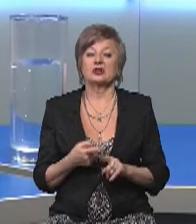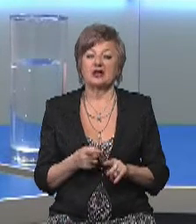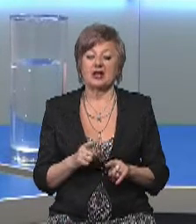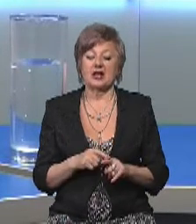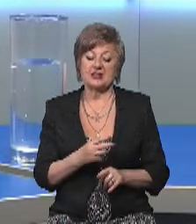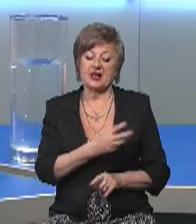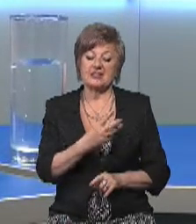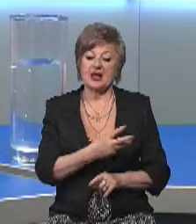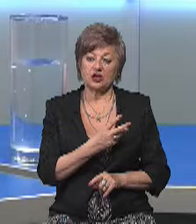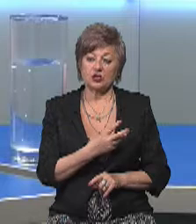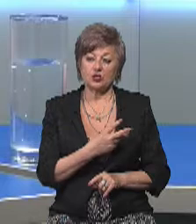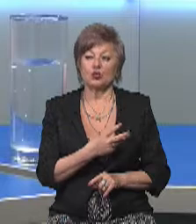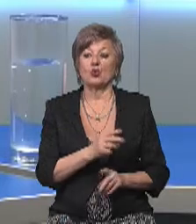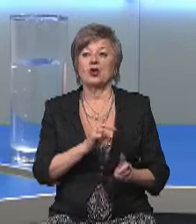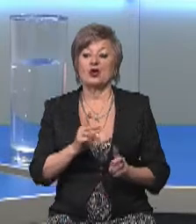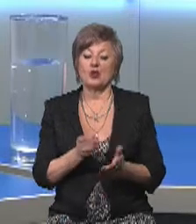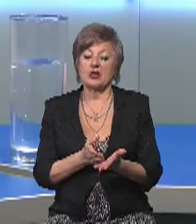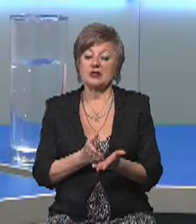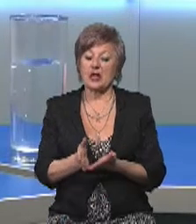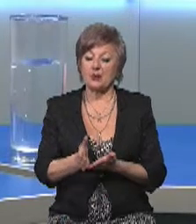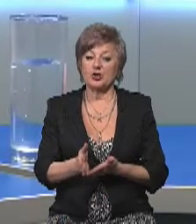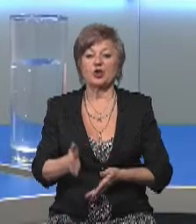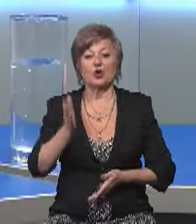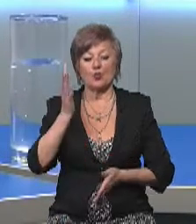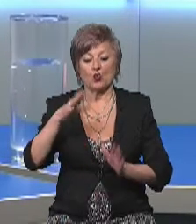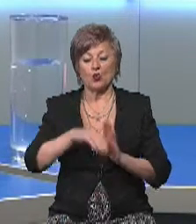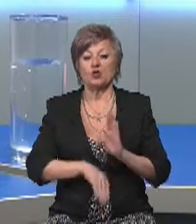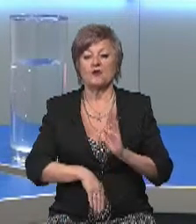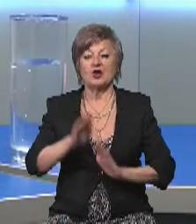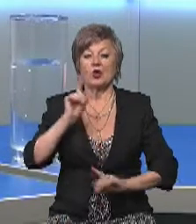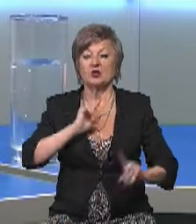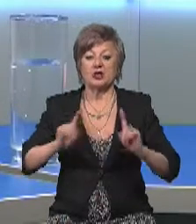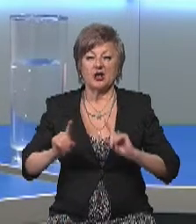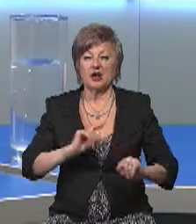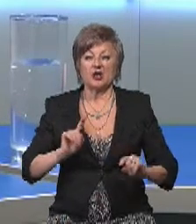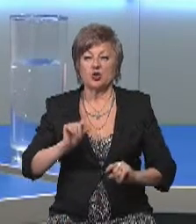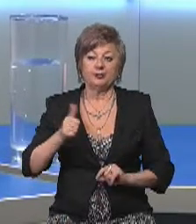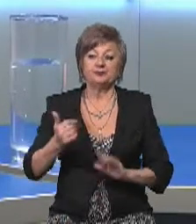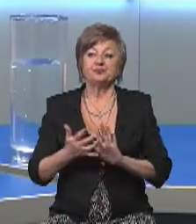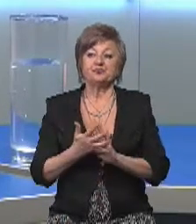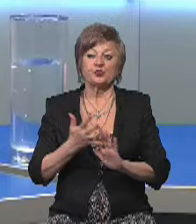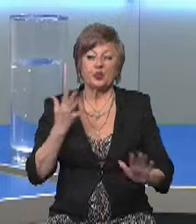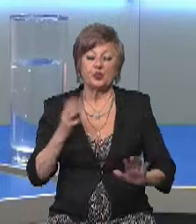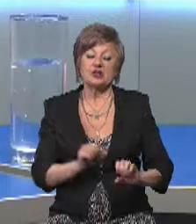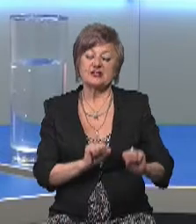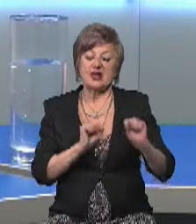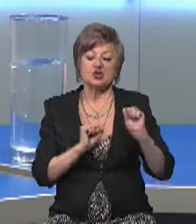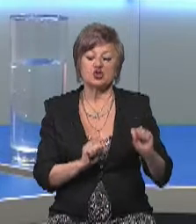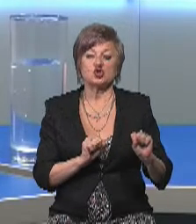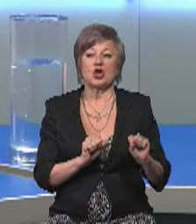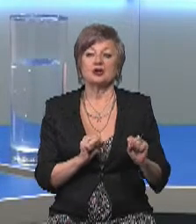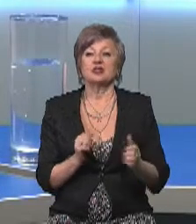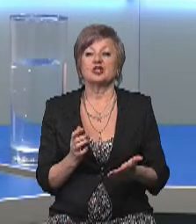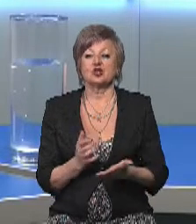цього енергію і напрямок бути у Верховній Раді для того, щоб саме в першу чергу захищати